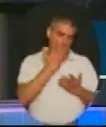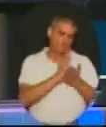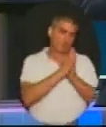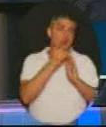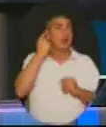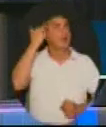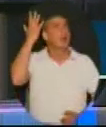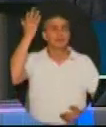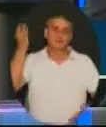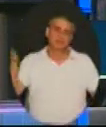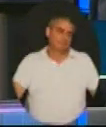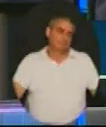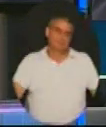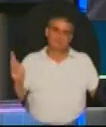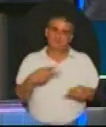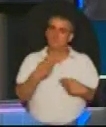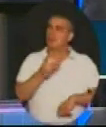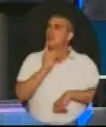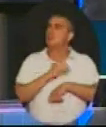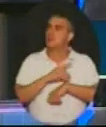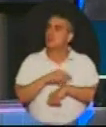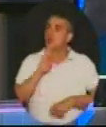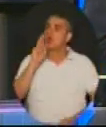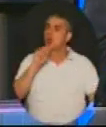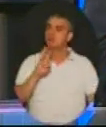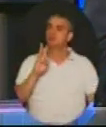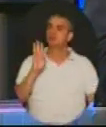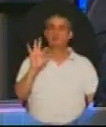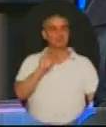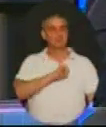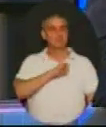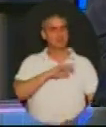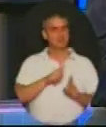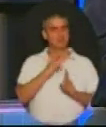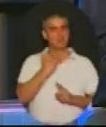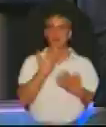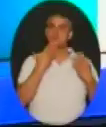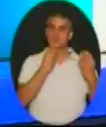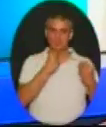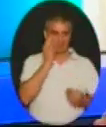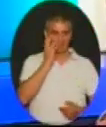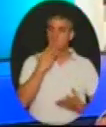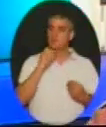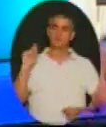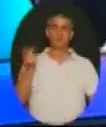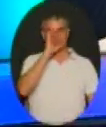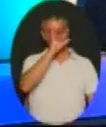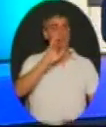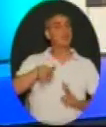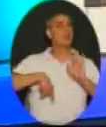לחזות ולהתנבא זה דבר שבלתי אפשרי כרגע. דוקטור רון שביט, מרתק כרגיל, תודה רבה לאהוד ברק, ותודה גם לכם גבירותיי